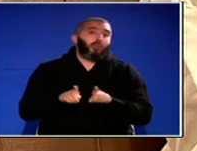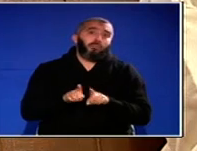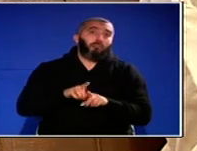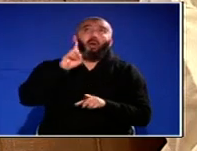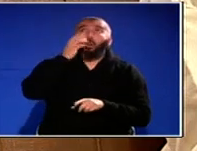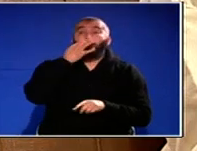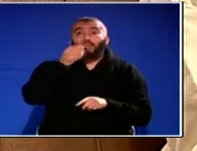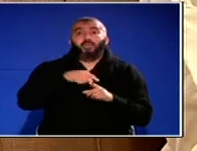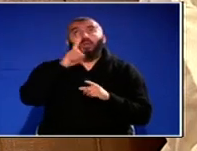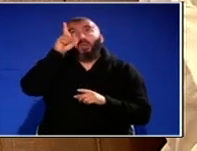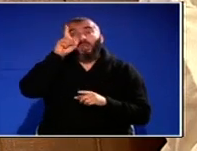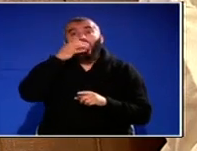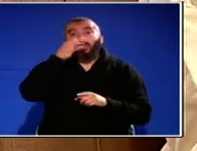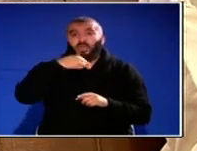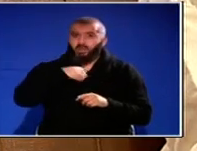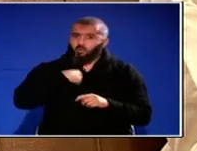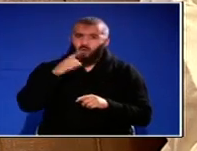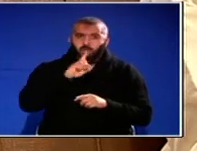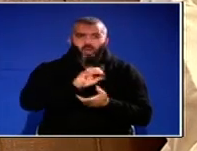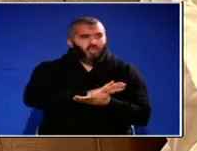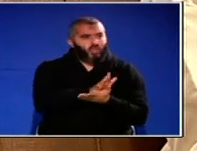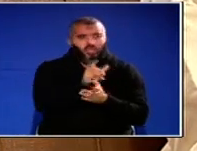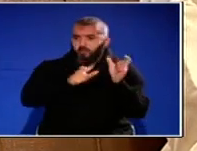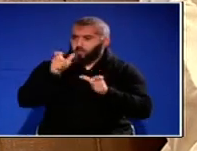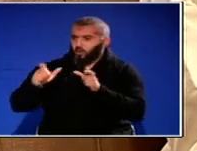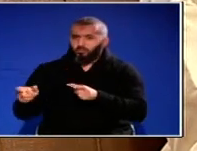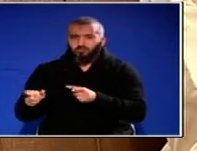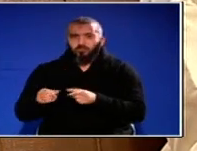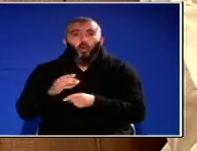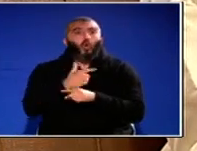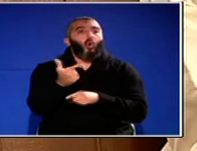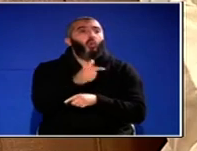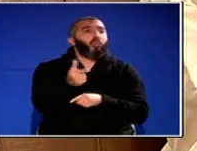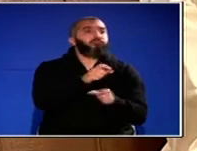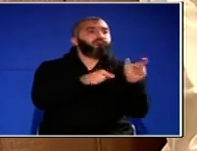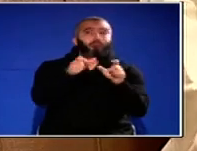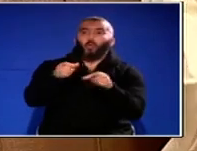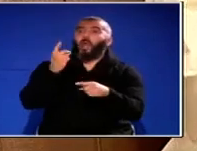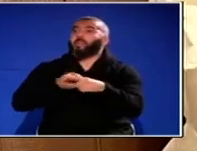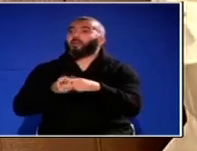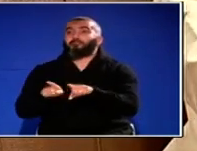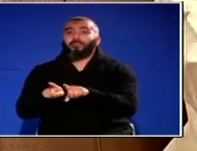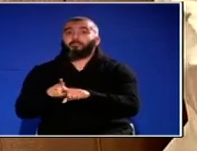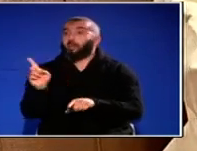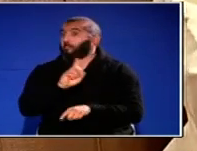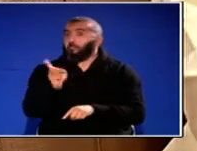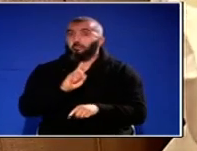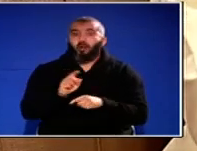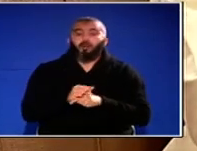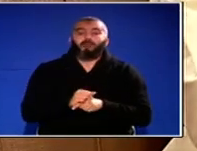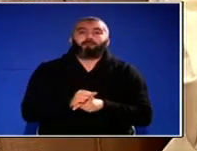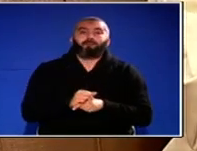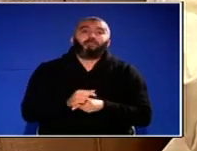وجعلته بينكم محرما فلا تظالموا. أي نعم، إن الإنسان ينبغي أن يواصل العمل